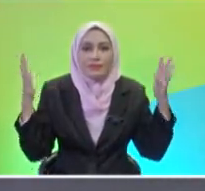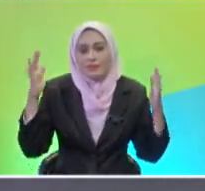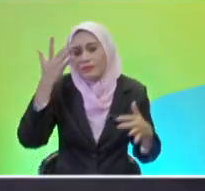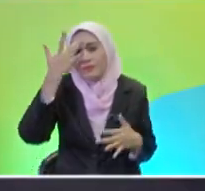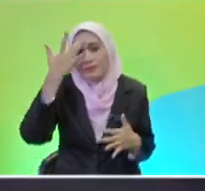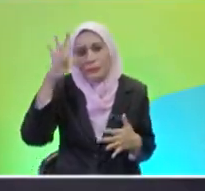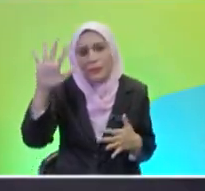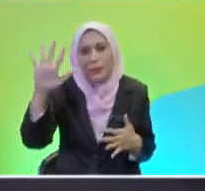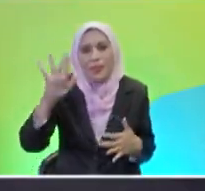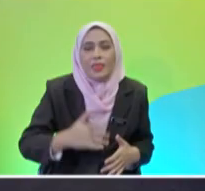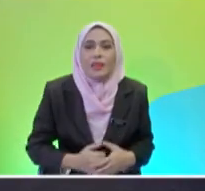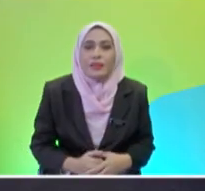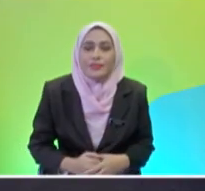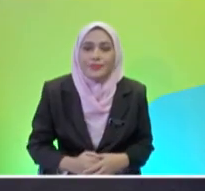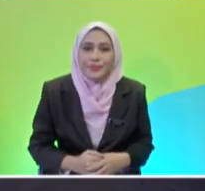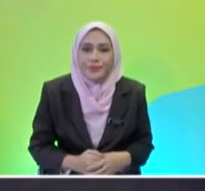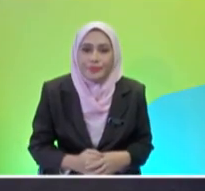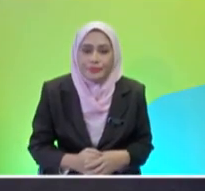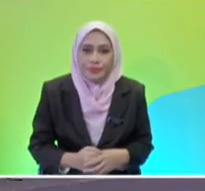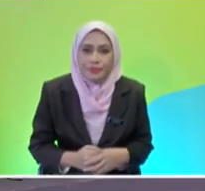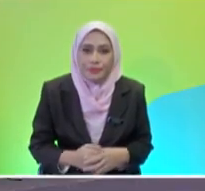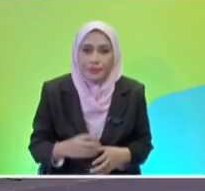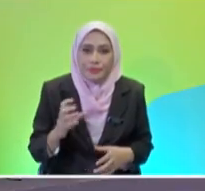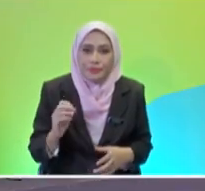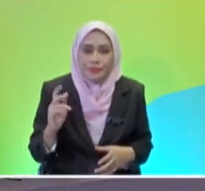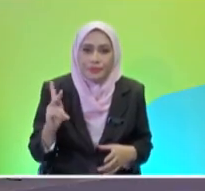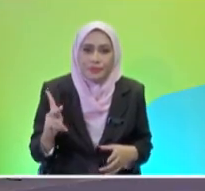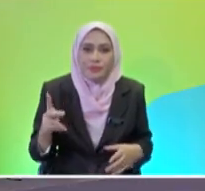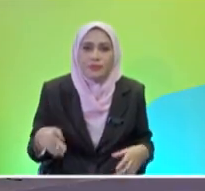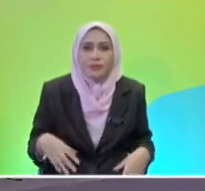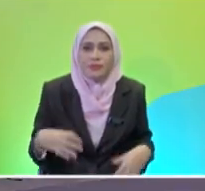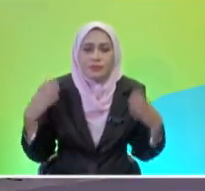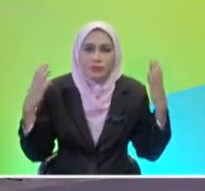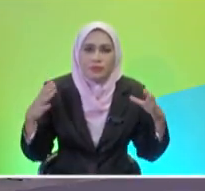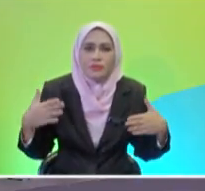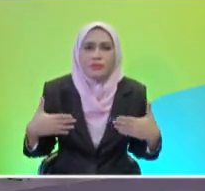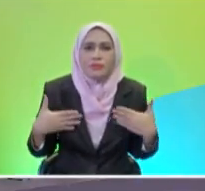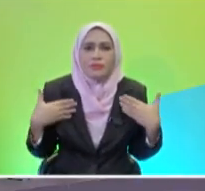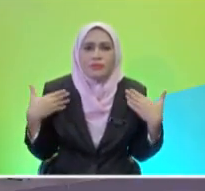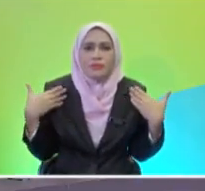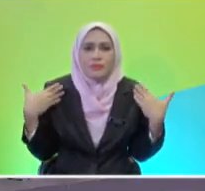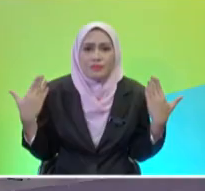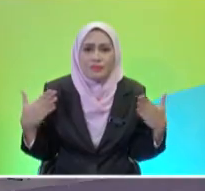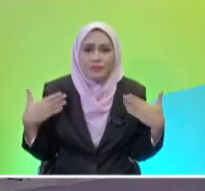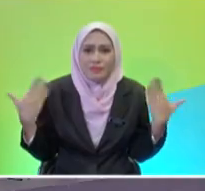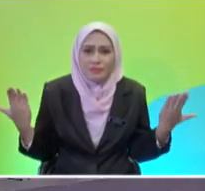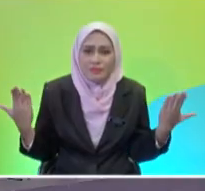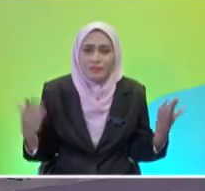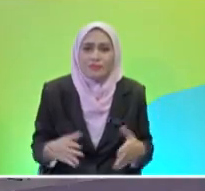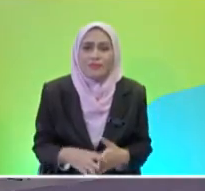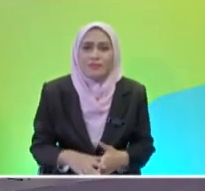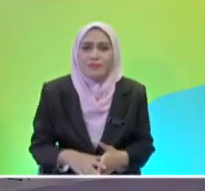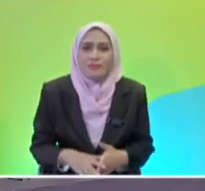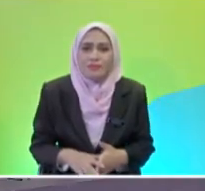Pandainya. Okey, cikgu sangat teruja. Bila lirik kita dah lengkap, cikgu nak menyanyikan lagu